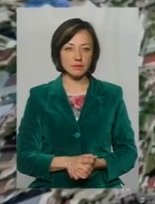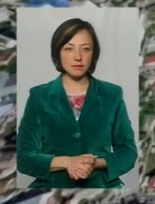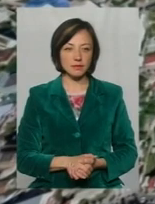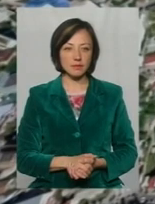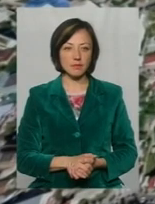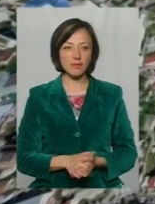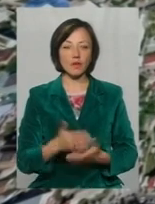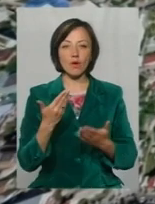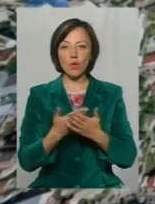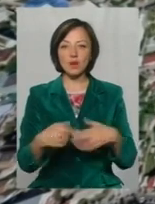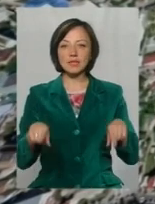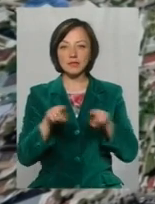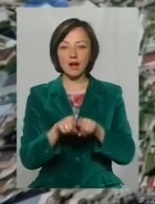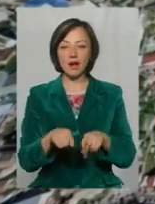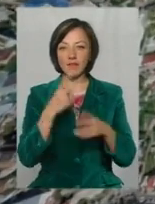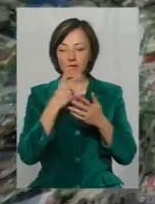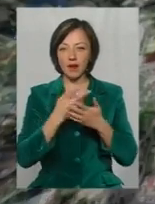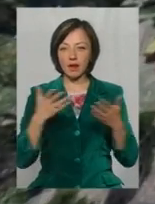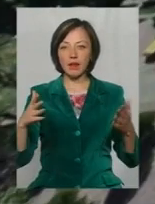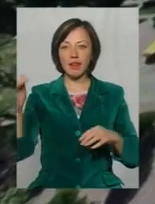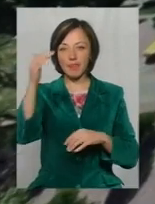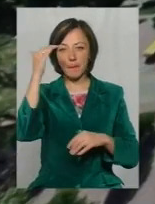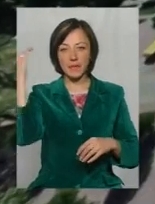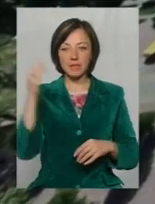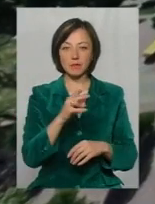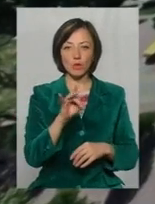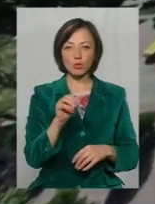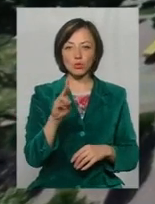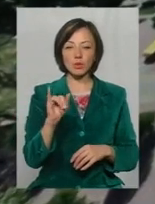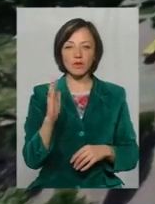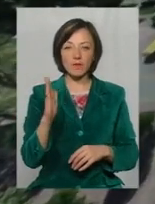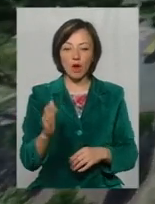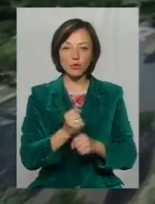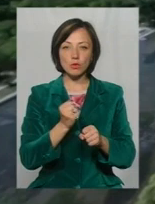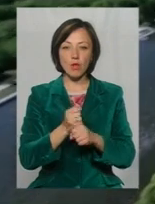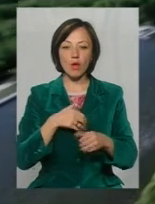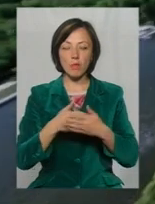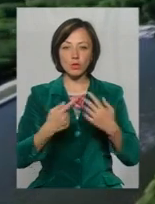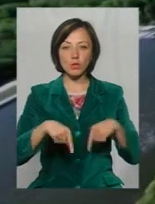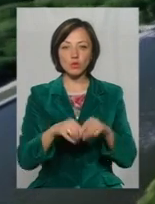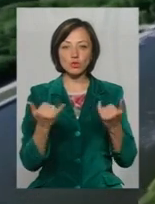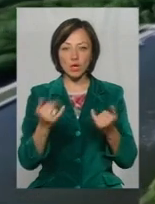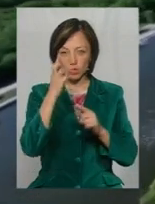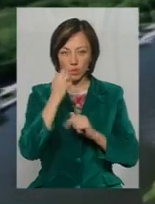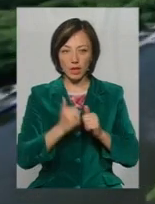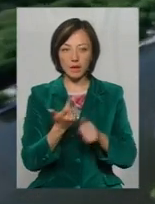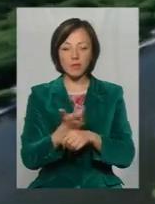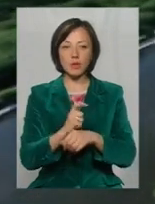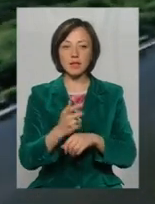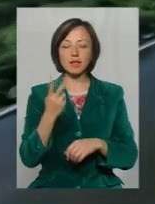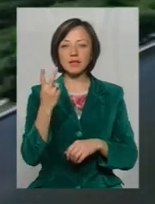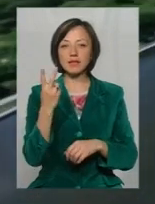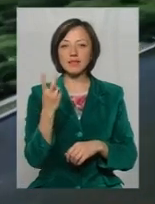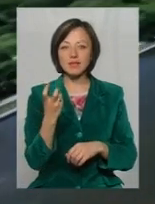Ось так виглядає «Небесний Проскурів» – проєкт, який розробила громадська організація «Сучасна Україна». У ньому понад 200 небесних та